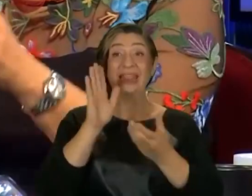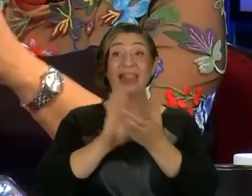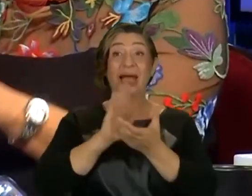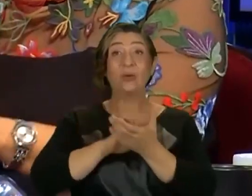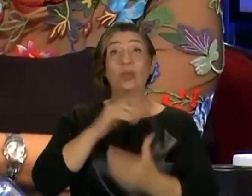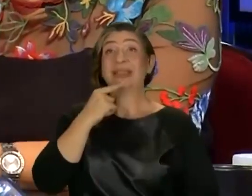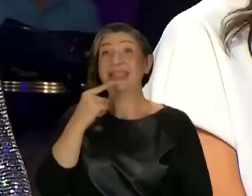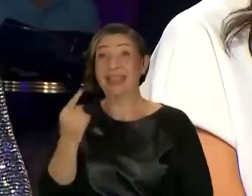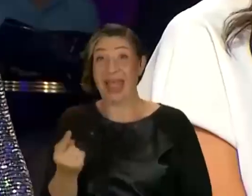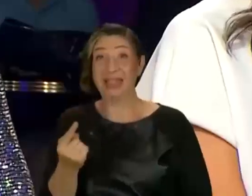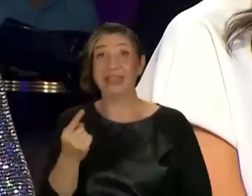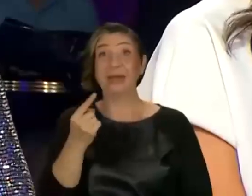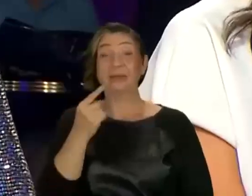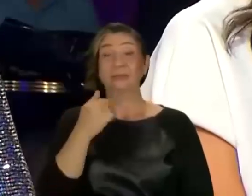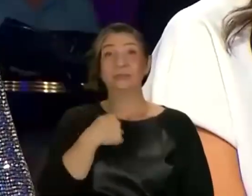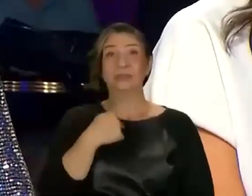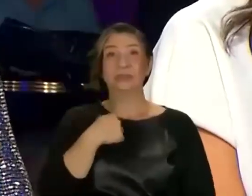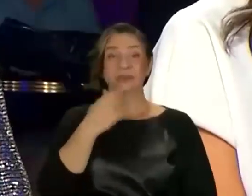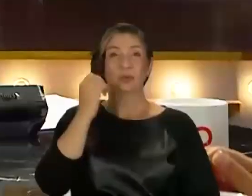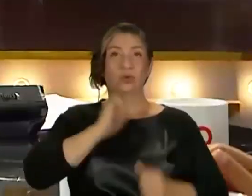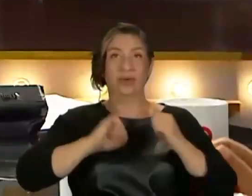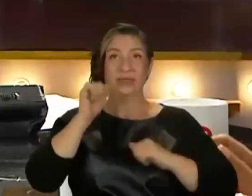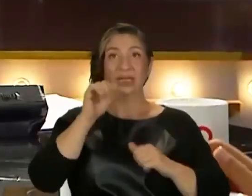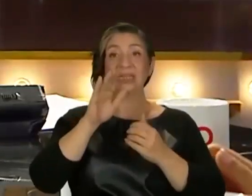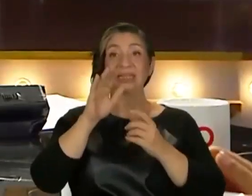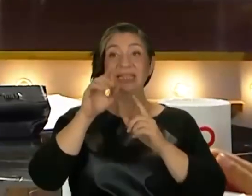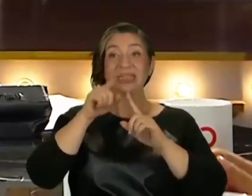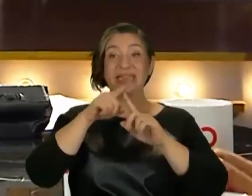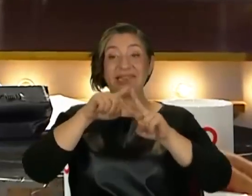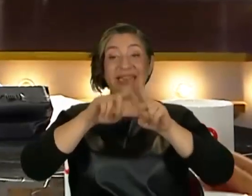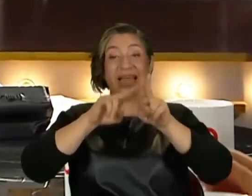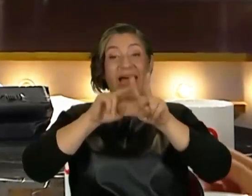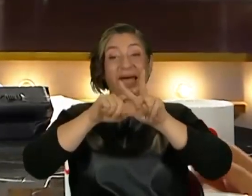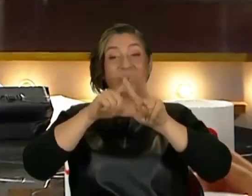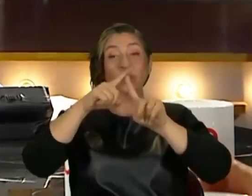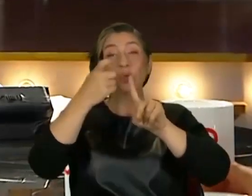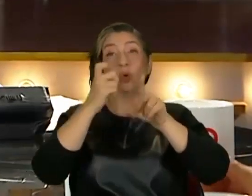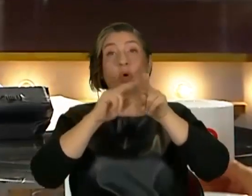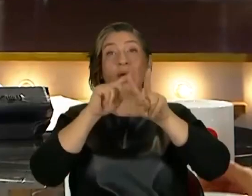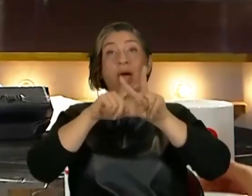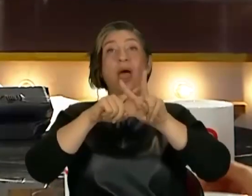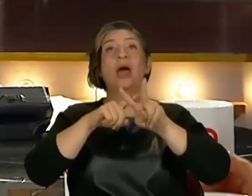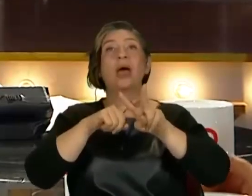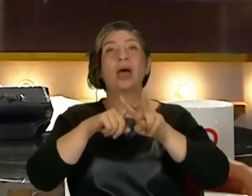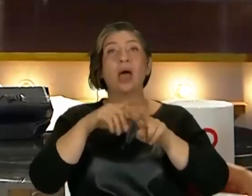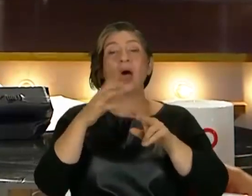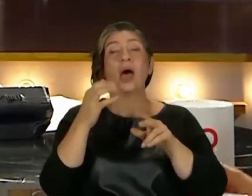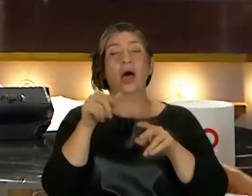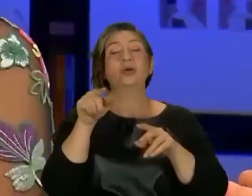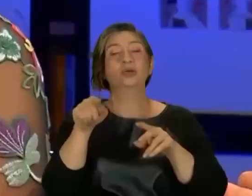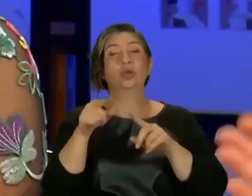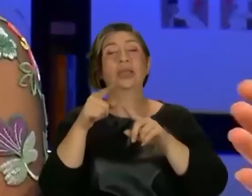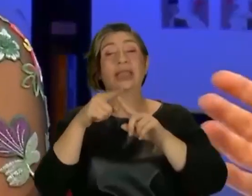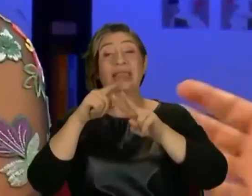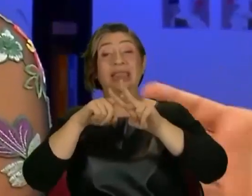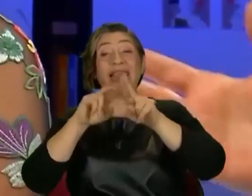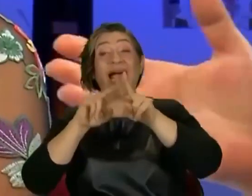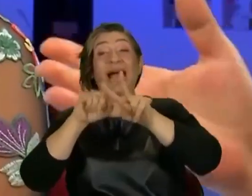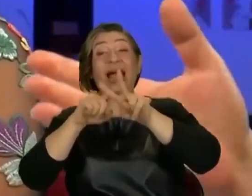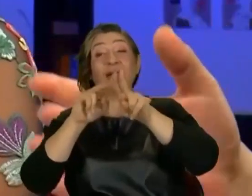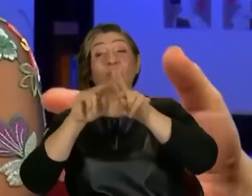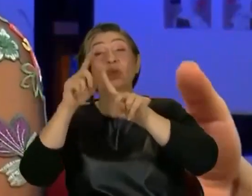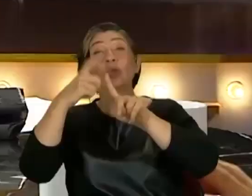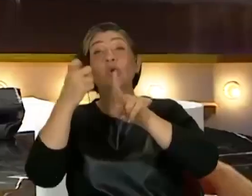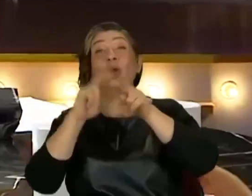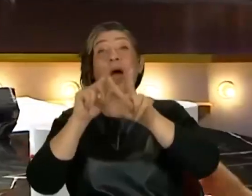takatuka diyen biz çünkü konservatuvarda takatuka temrini yaptığımız için al şu takatukaları filan